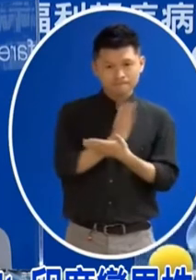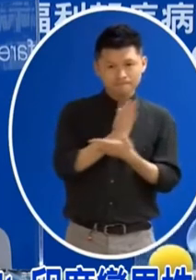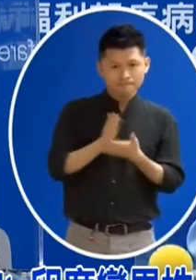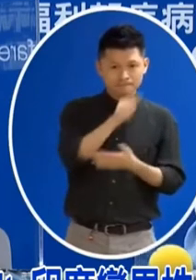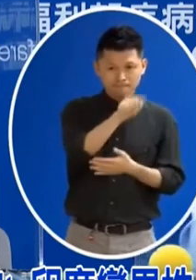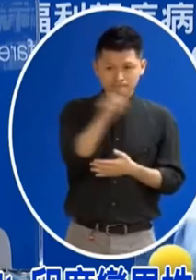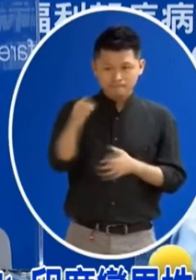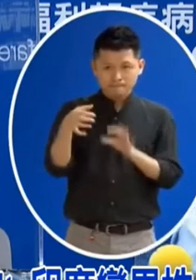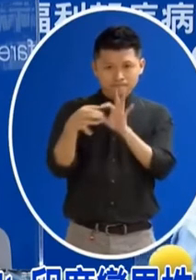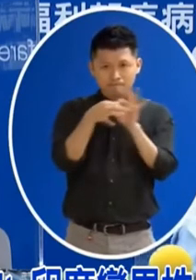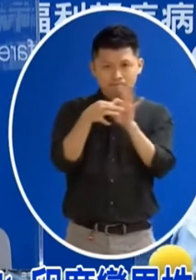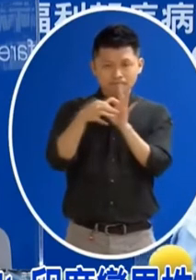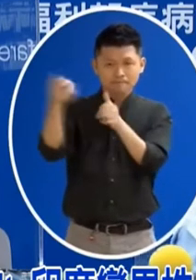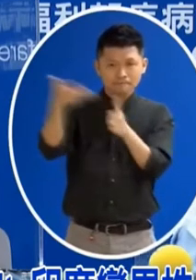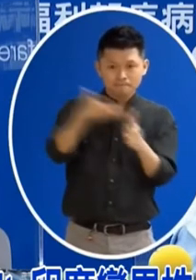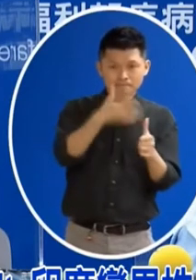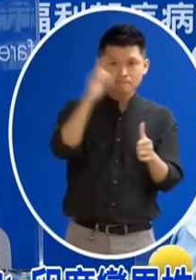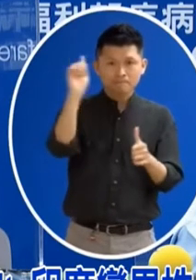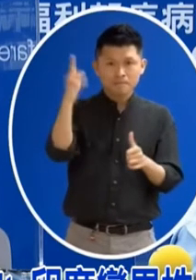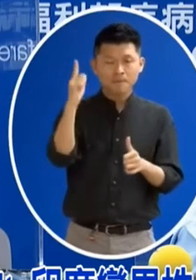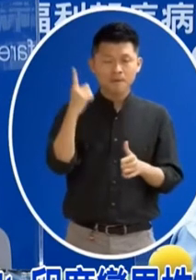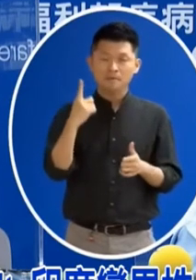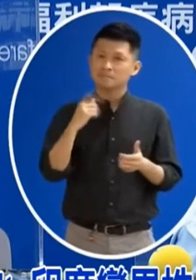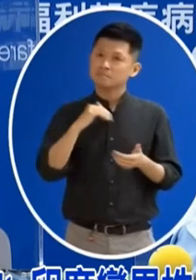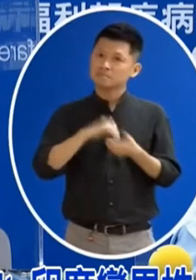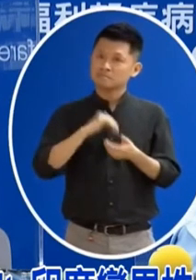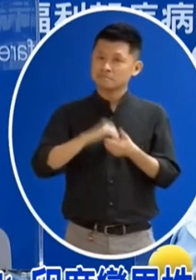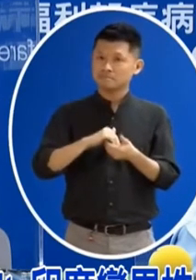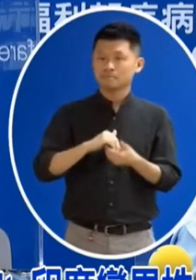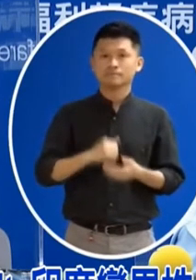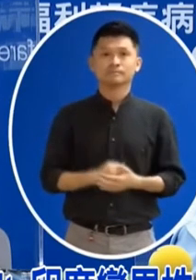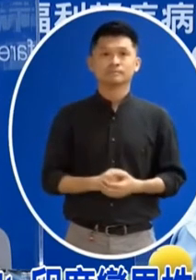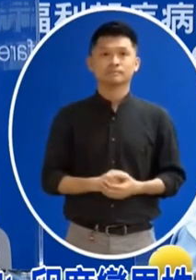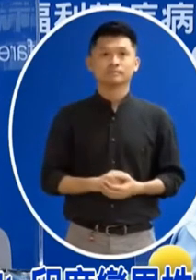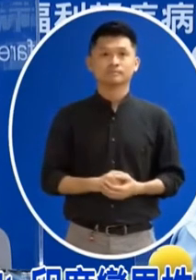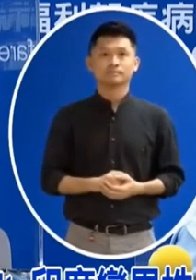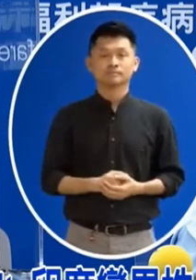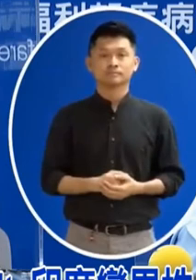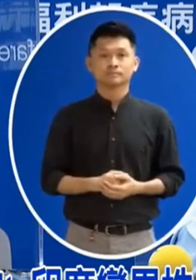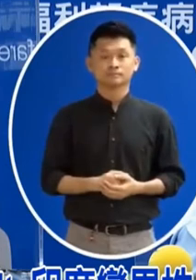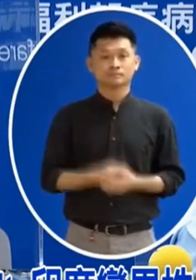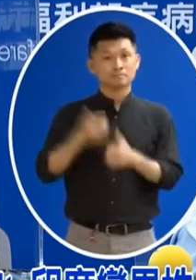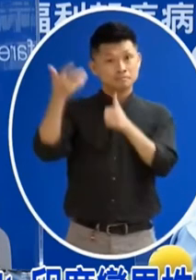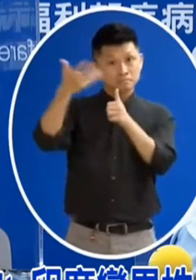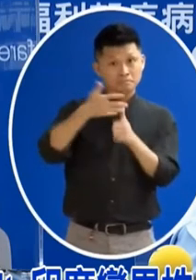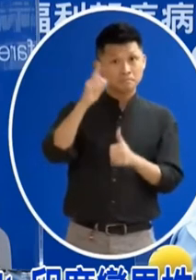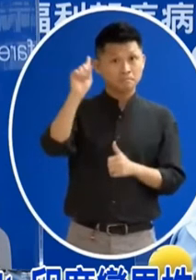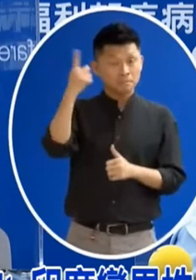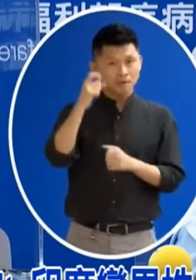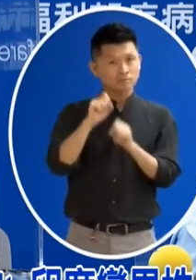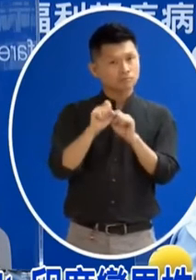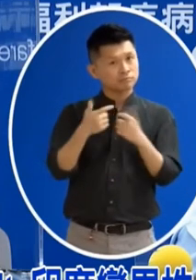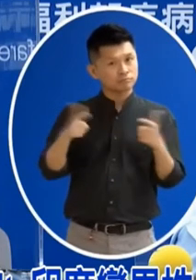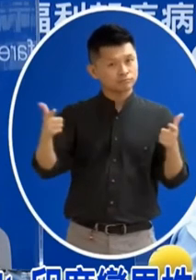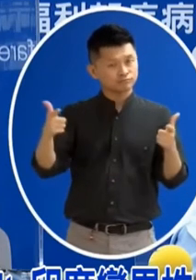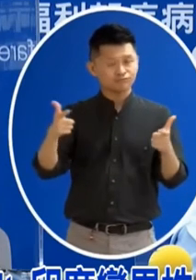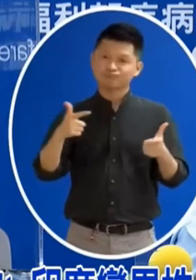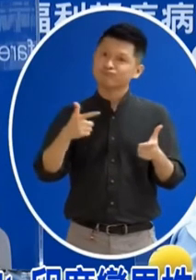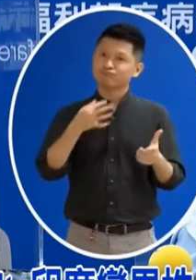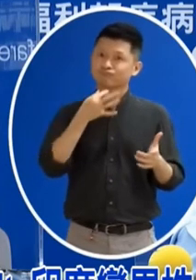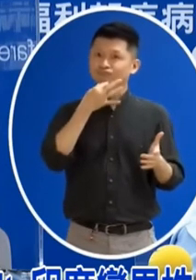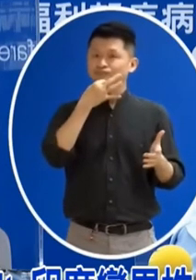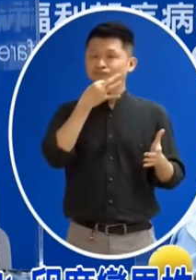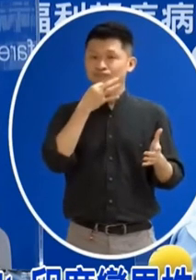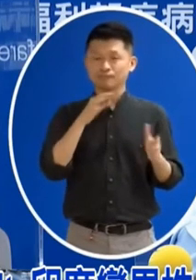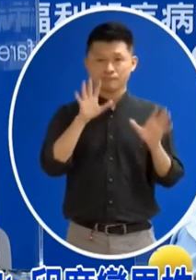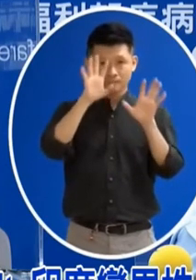的染疫的情况是不是同样的变异株，也许是不同的感染源，那现在目前我们在厘